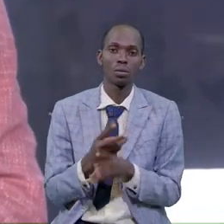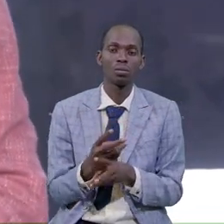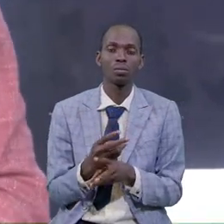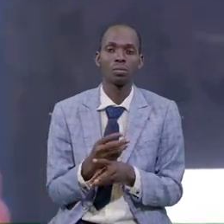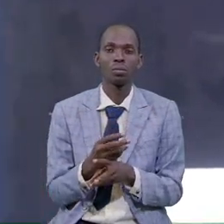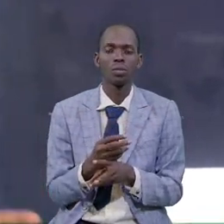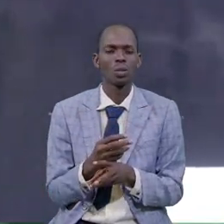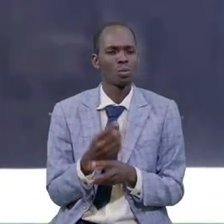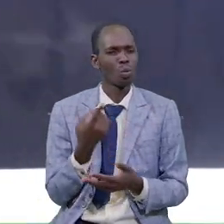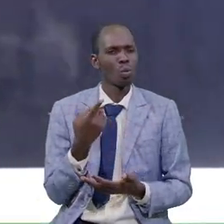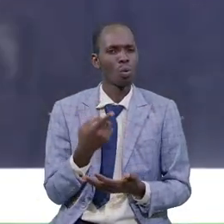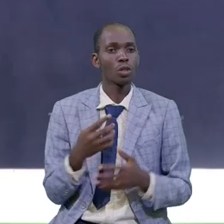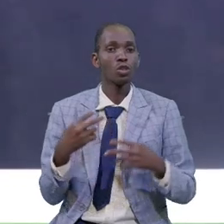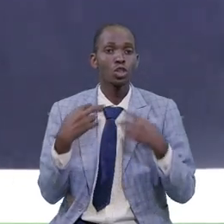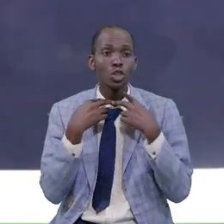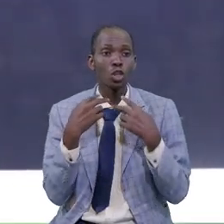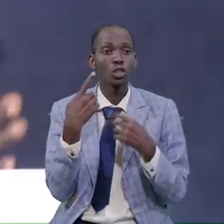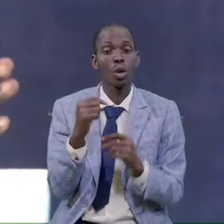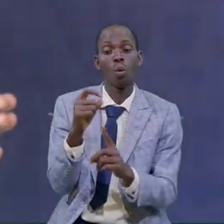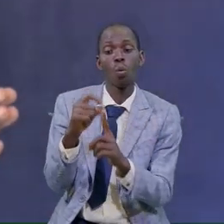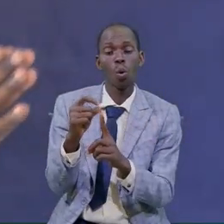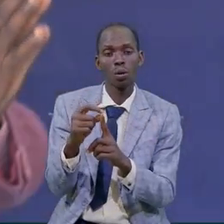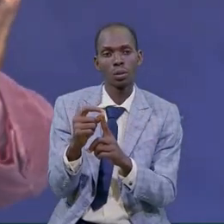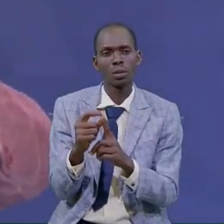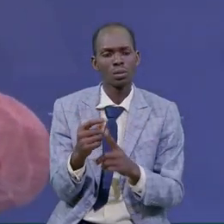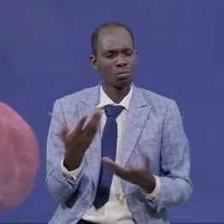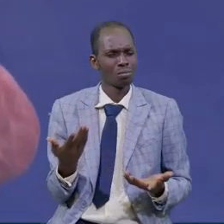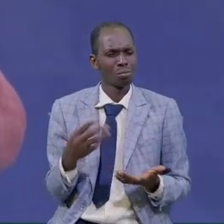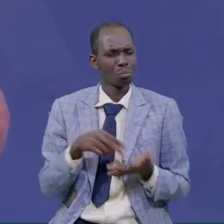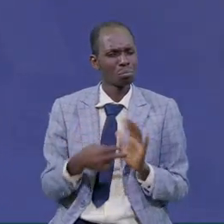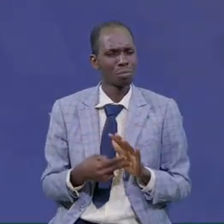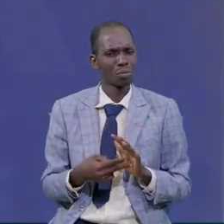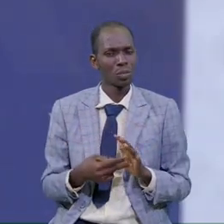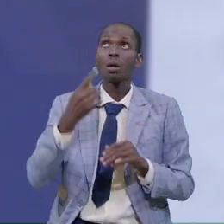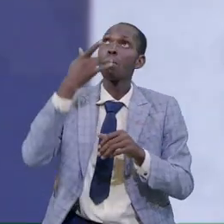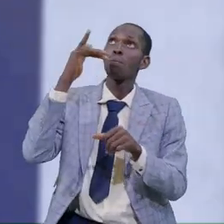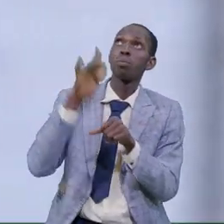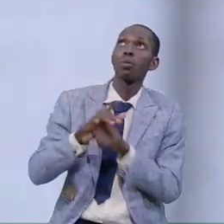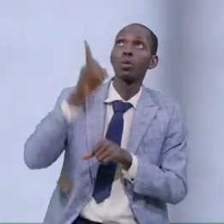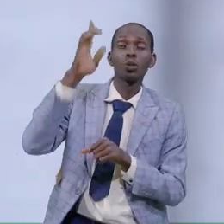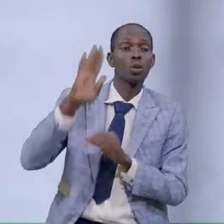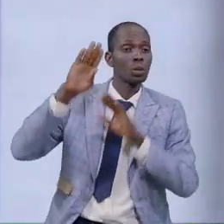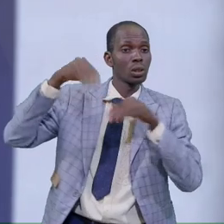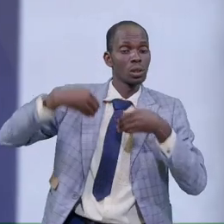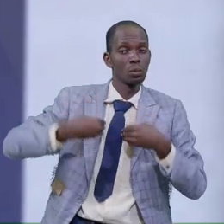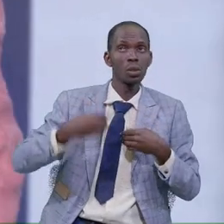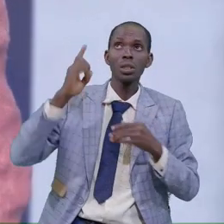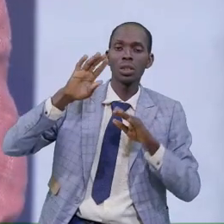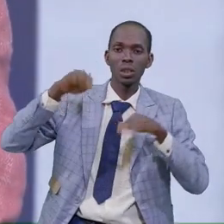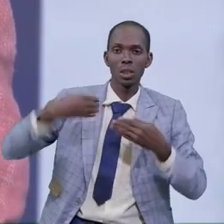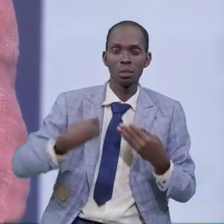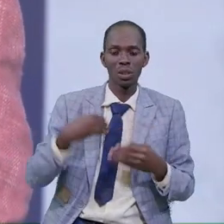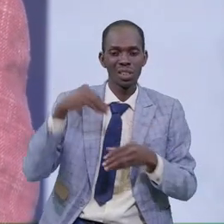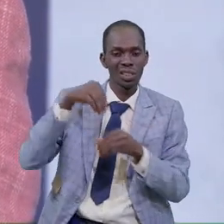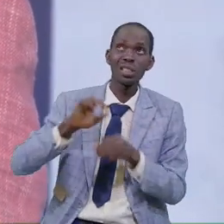veut dire quoi? La promesse que Dieu m'a donnée, il a donné dans la parole. Et maintenant,